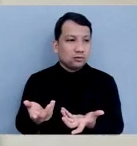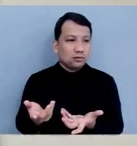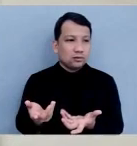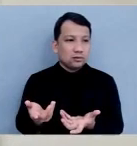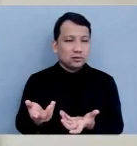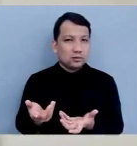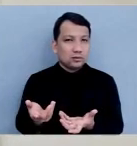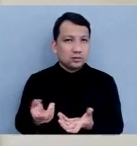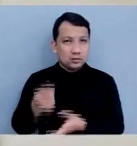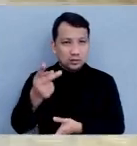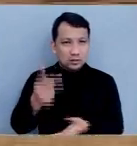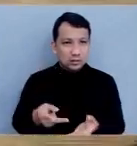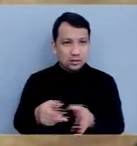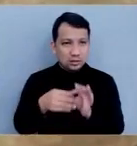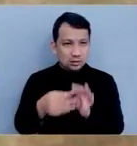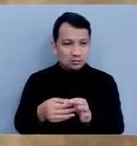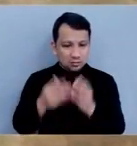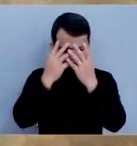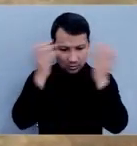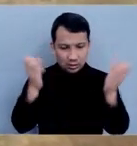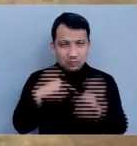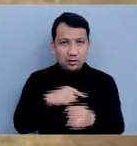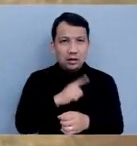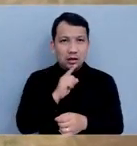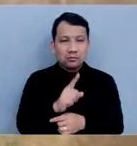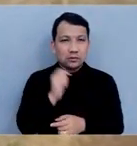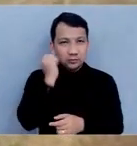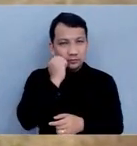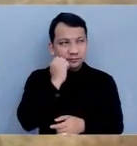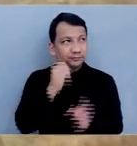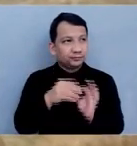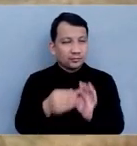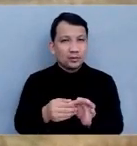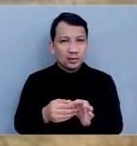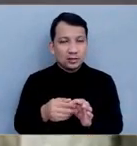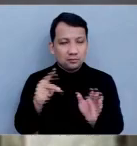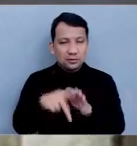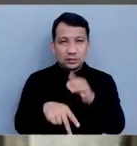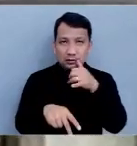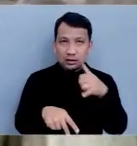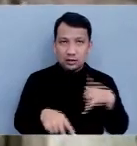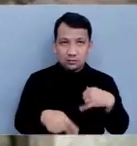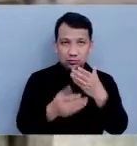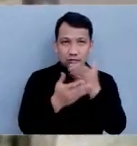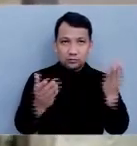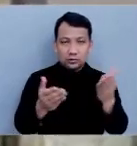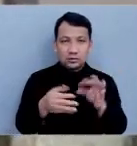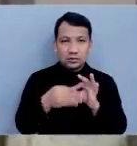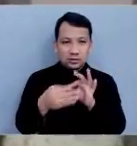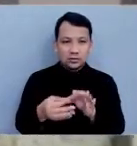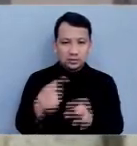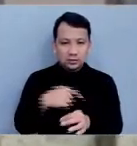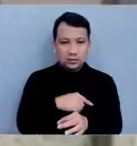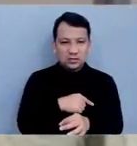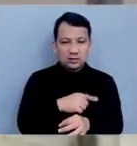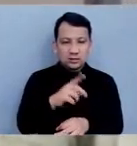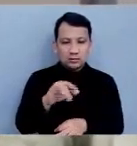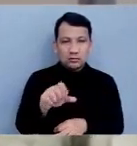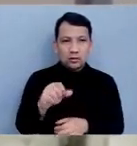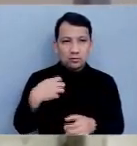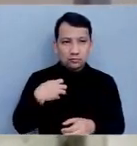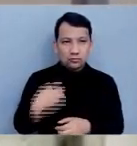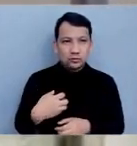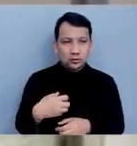Parang hot-headed ba, yung mainitin ang ulo. Nailibing na ang biktima kahapon. Nakakulong naman sa Dalaguete Police Station